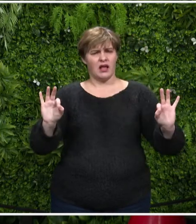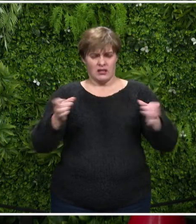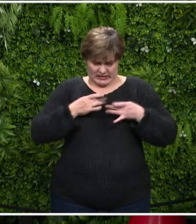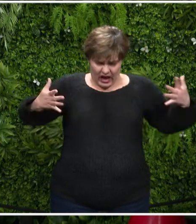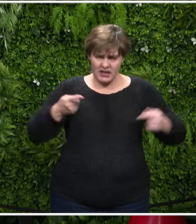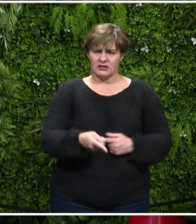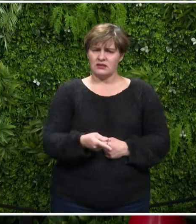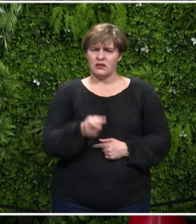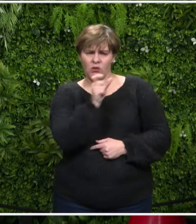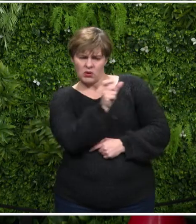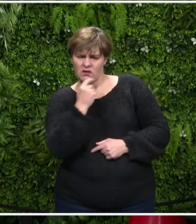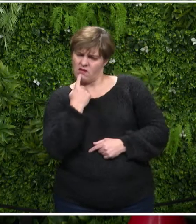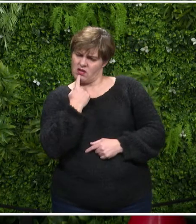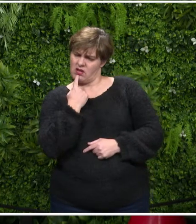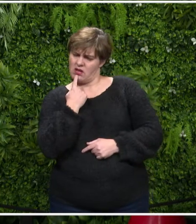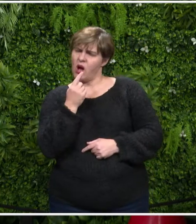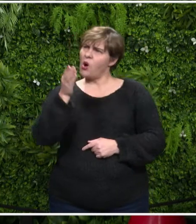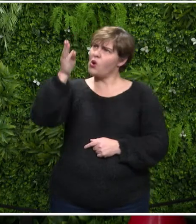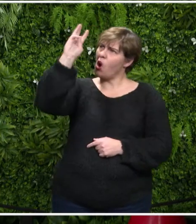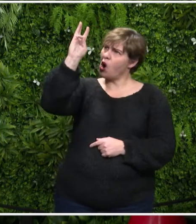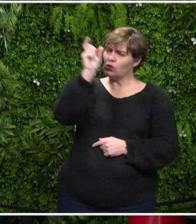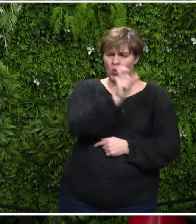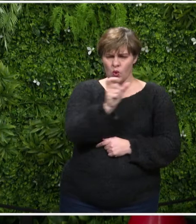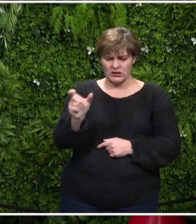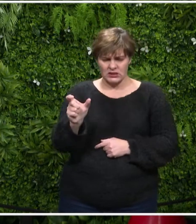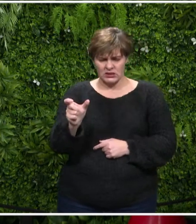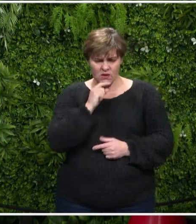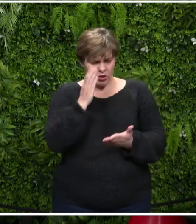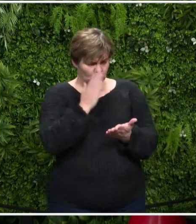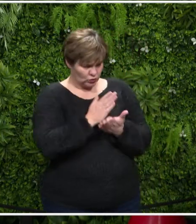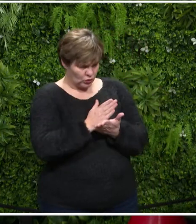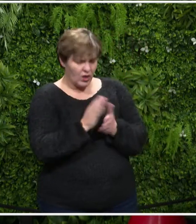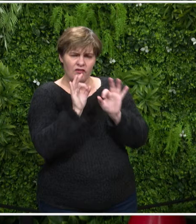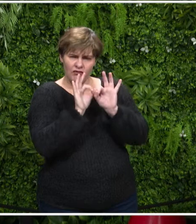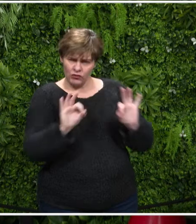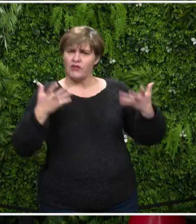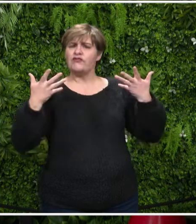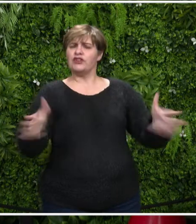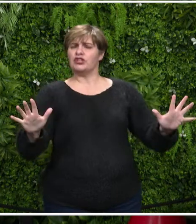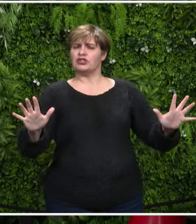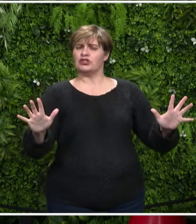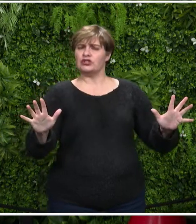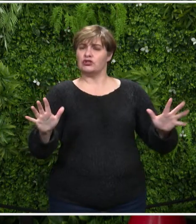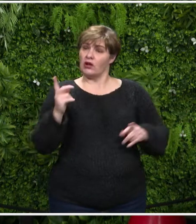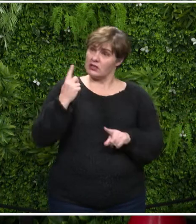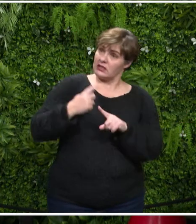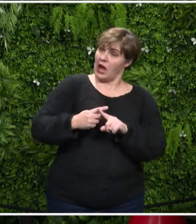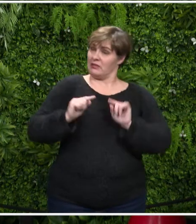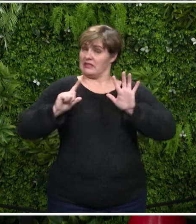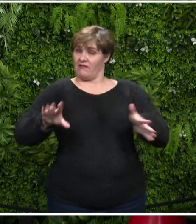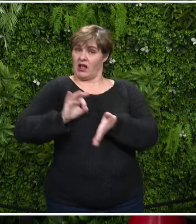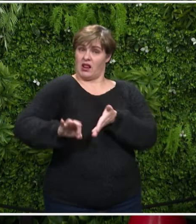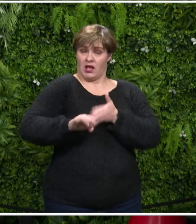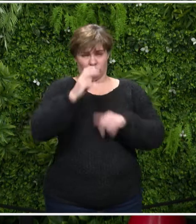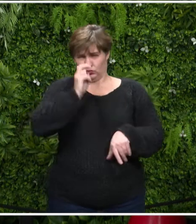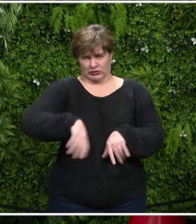begin. En skielik besef ek, maar wag 'n bietjie, God se woorde en God se waarheid is rein. Punt. Dit